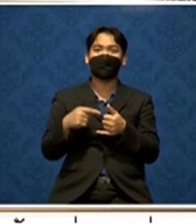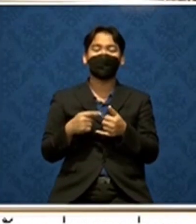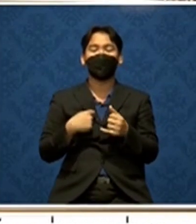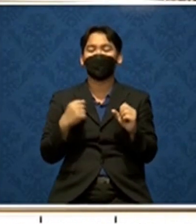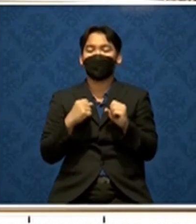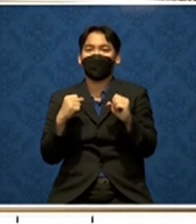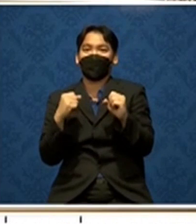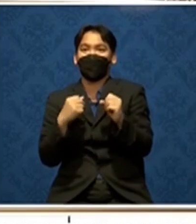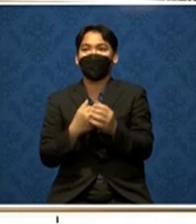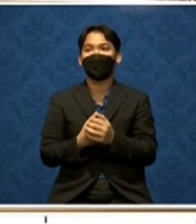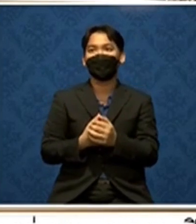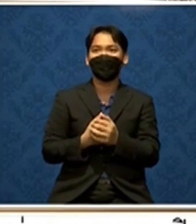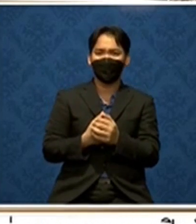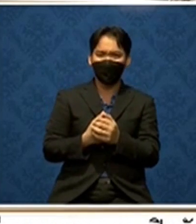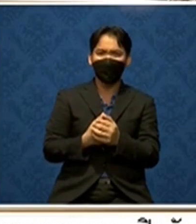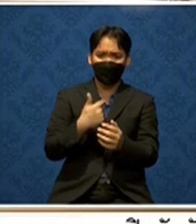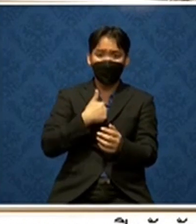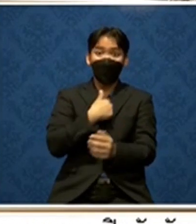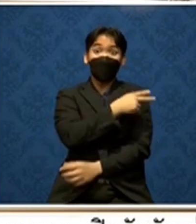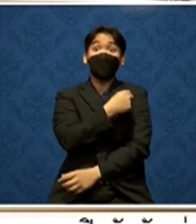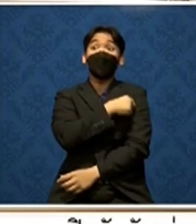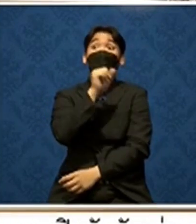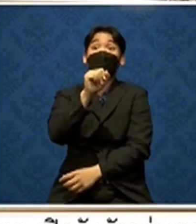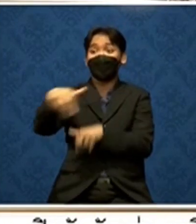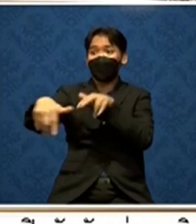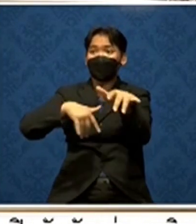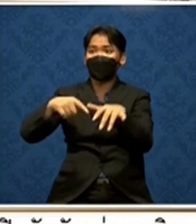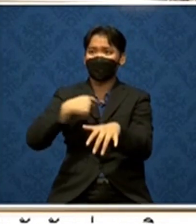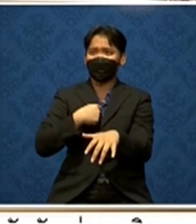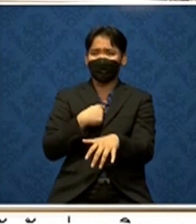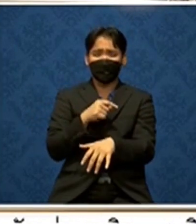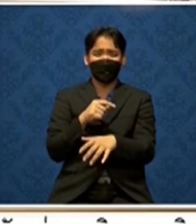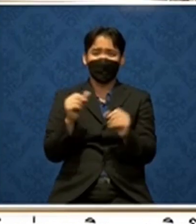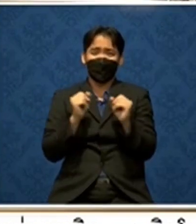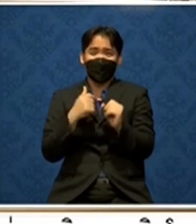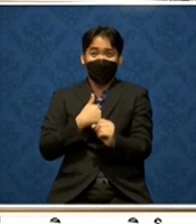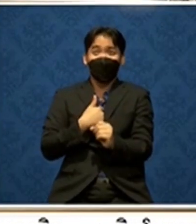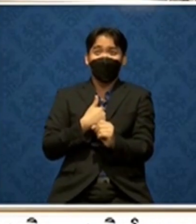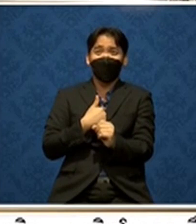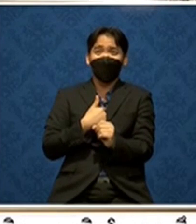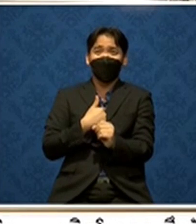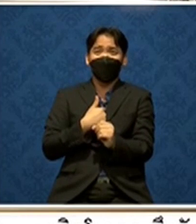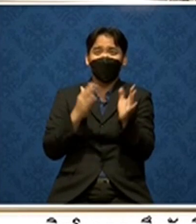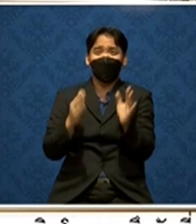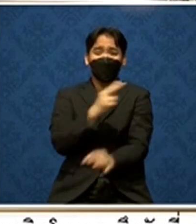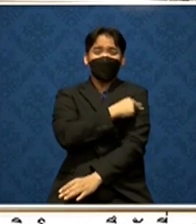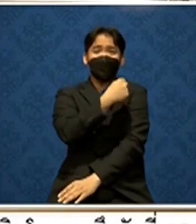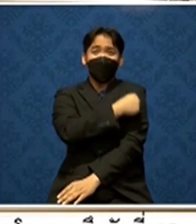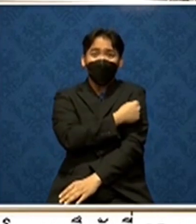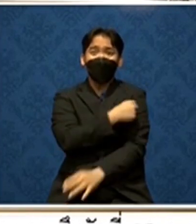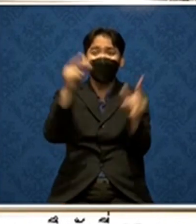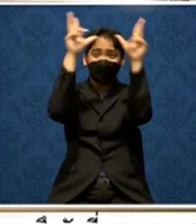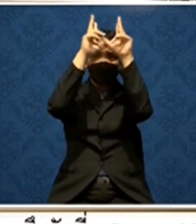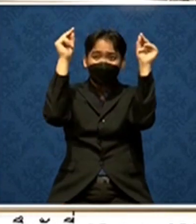แปลกหน้าที่กลัวติดเชื้อหรือติดโรคกับบุคลากรทางการแพทย์บุคลากรทางการแพทย์เครียดครับเขาทำงานเพื่อประชาช